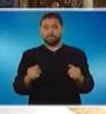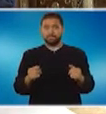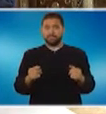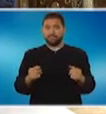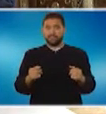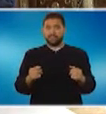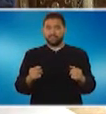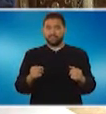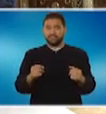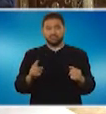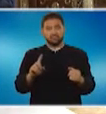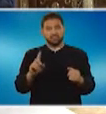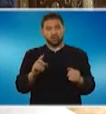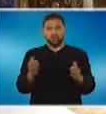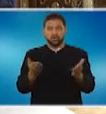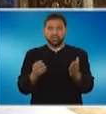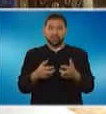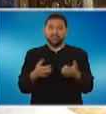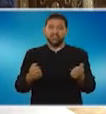da, e